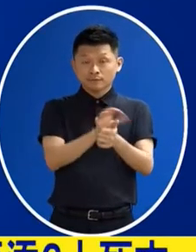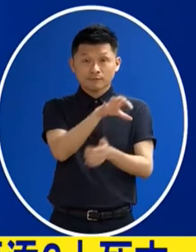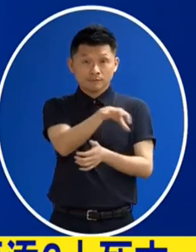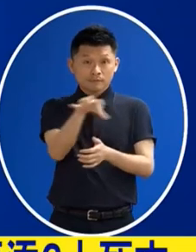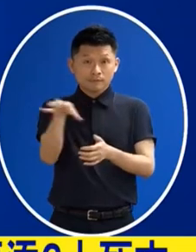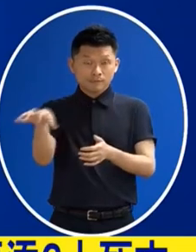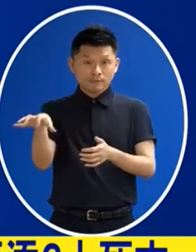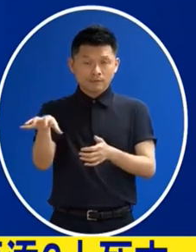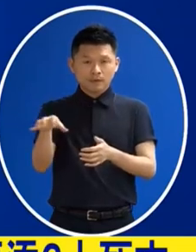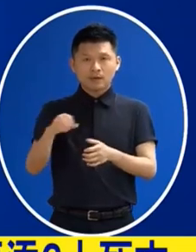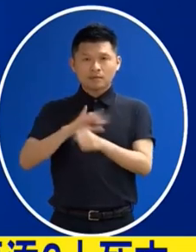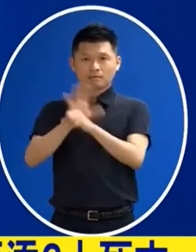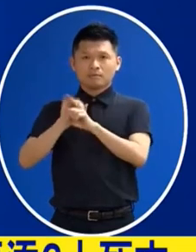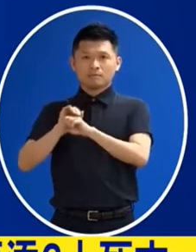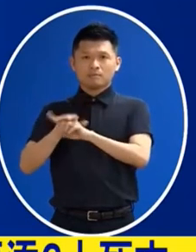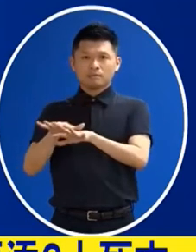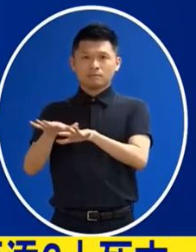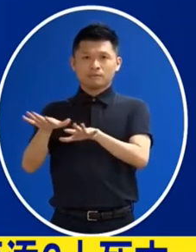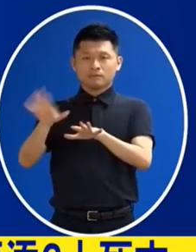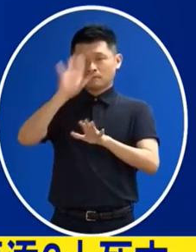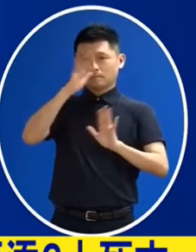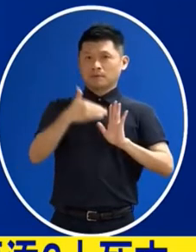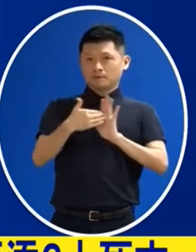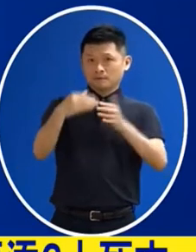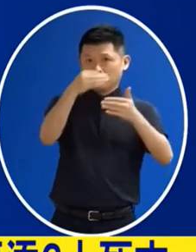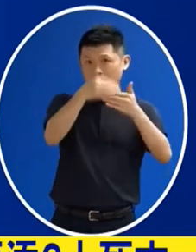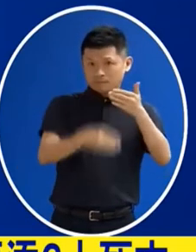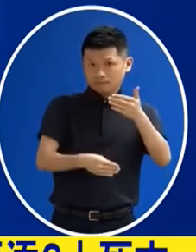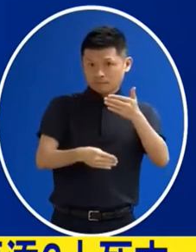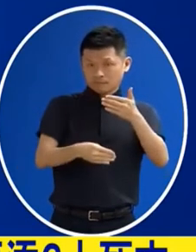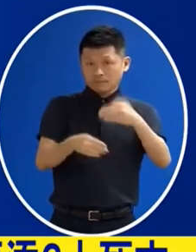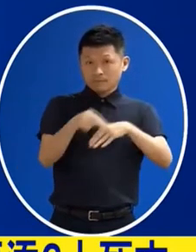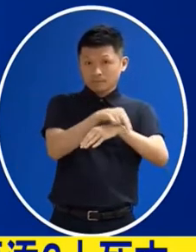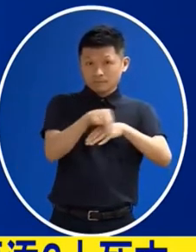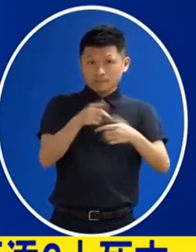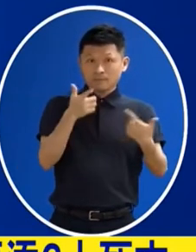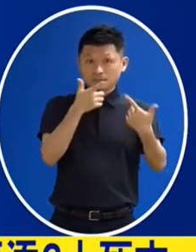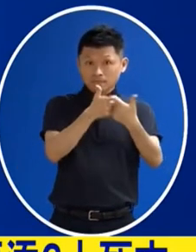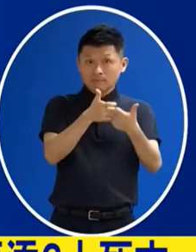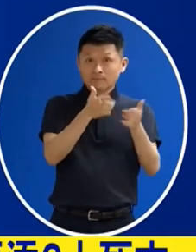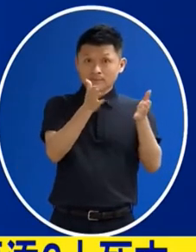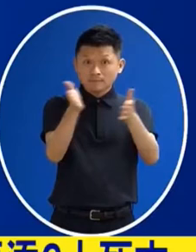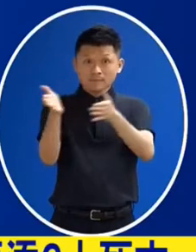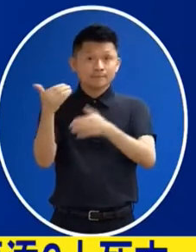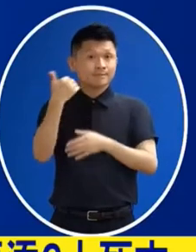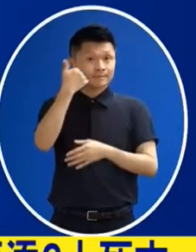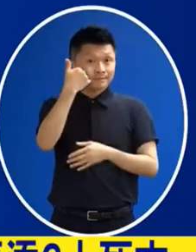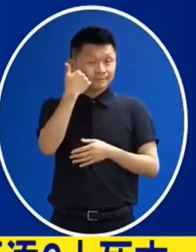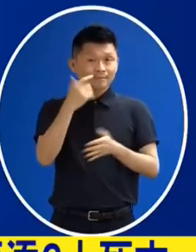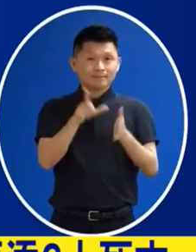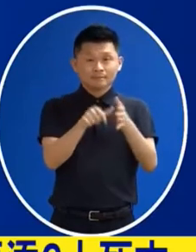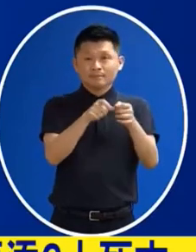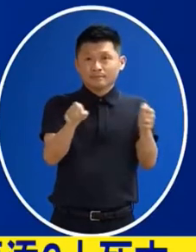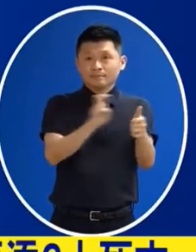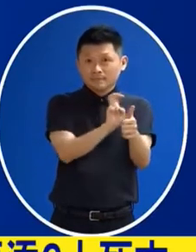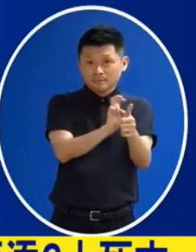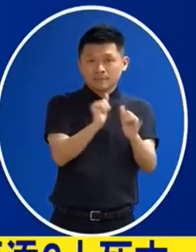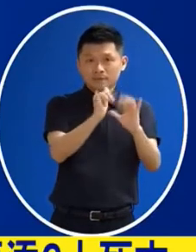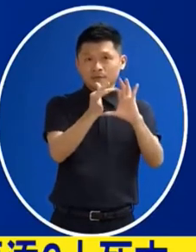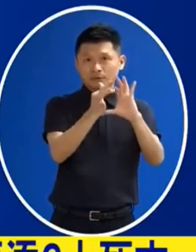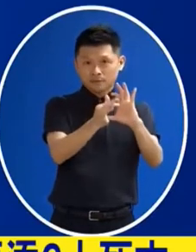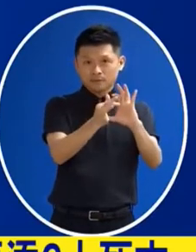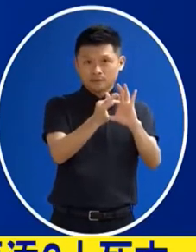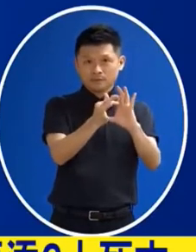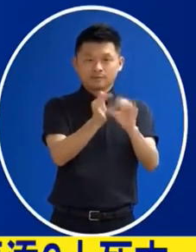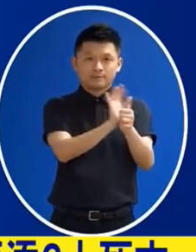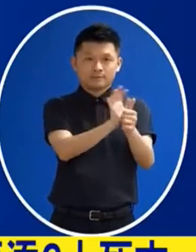的因应 COVID-19 的防疫管理指引，它主要的适用范围是包括了我们长照的社区室的